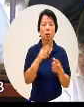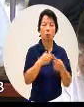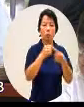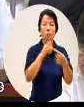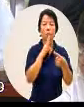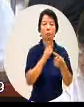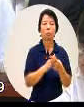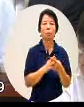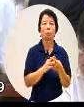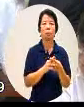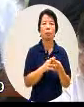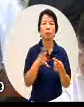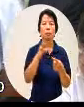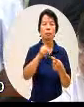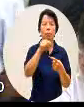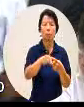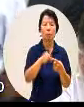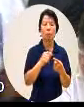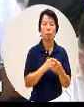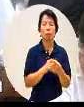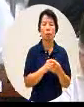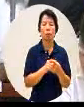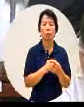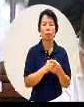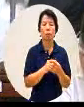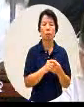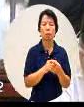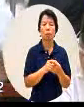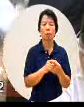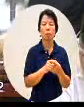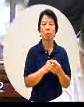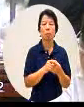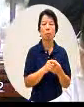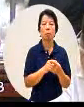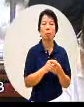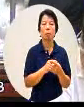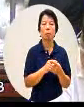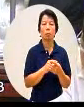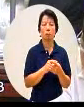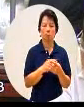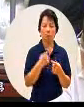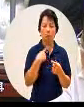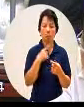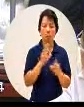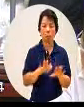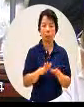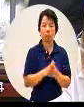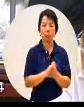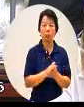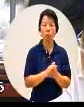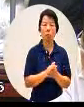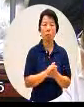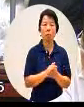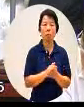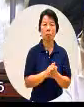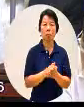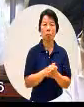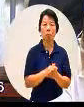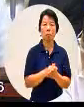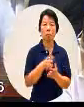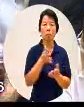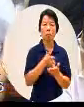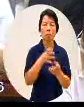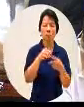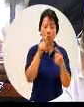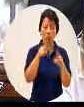一個齁你把這個我現在只在講自有裁員我講我講這個你要講什麼稅客